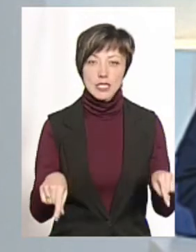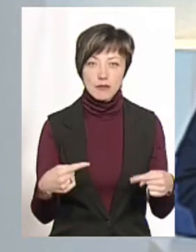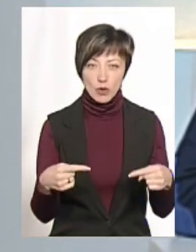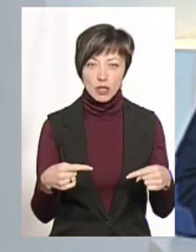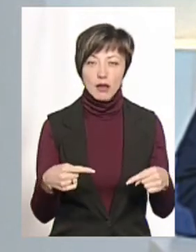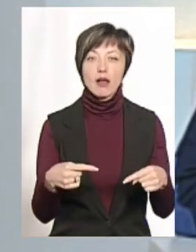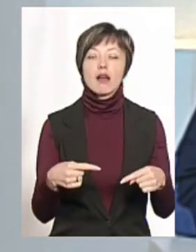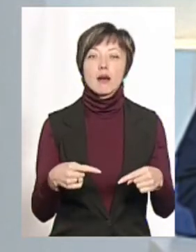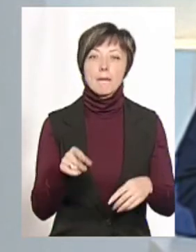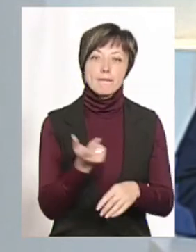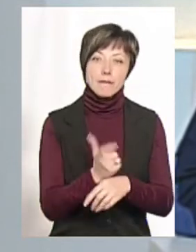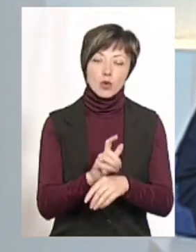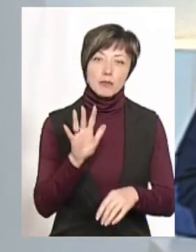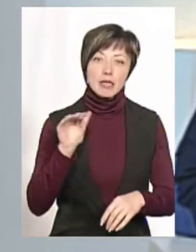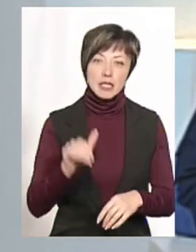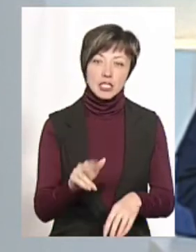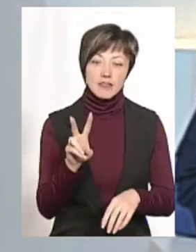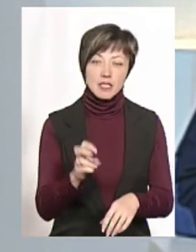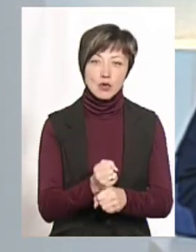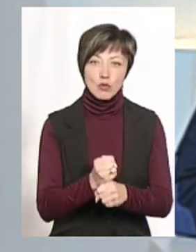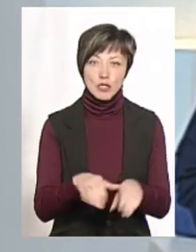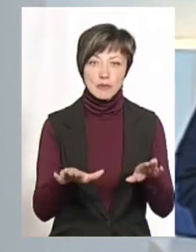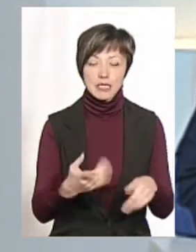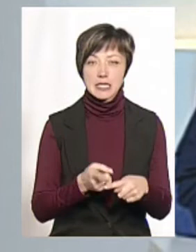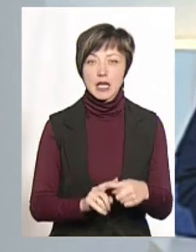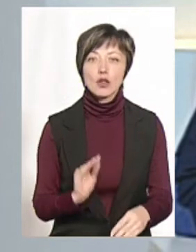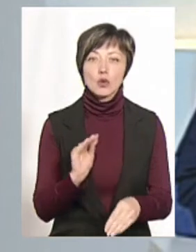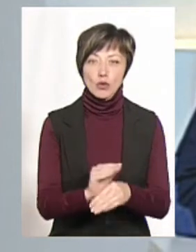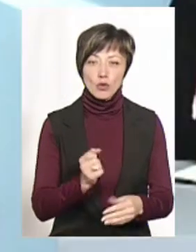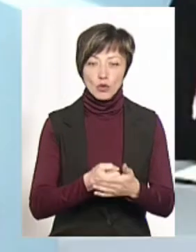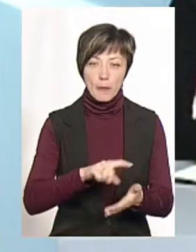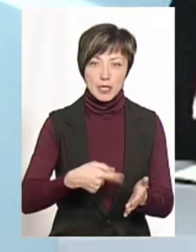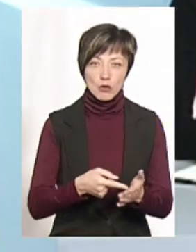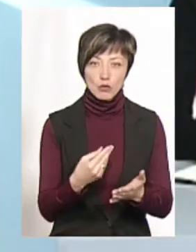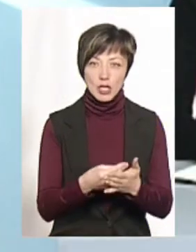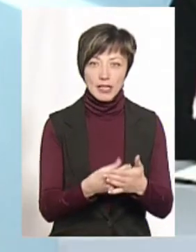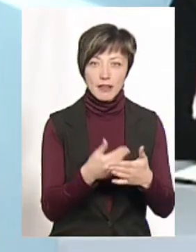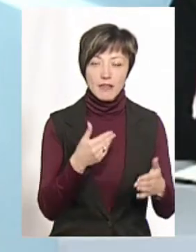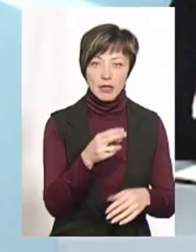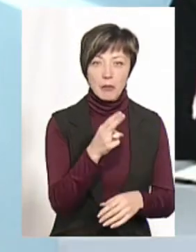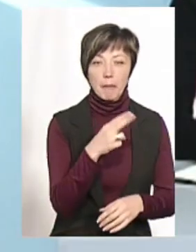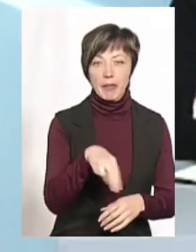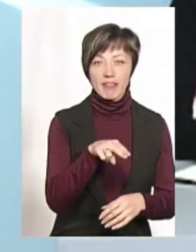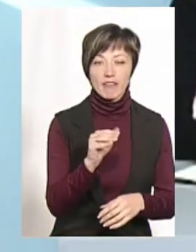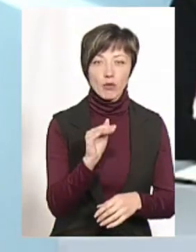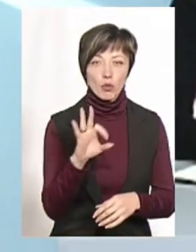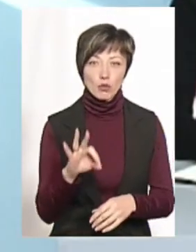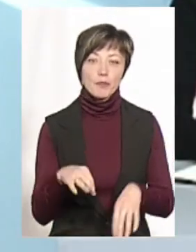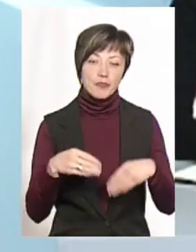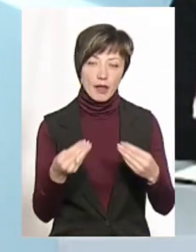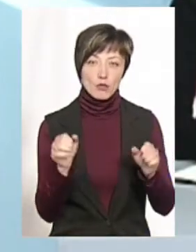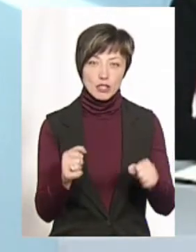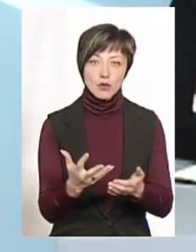або легалізовано понад 5200 робочих місць. Це додатково до міського бюджету від ПДФО дало можливість